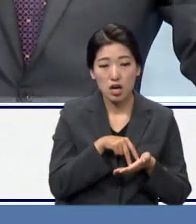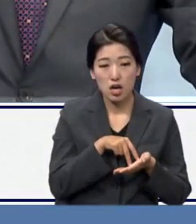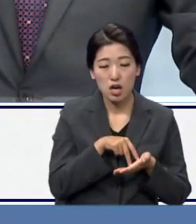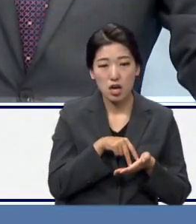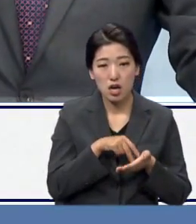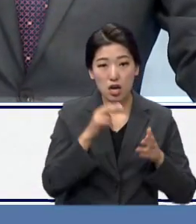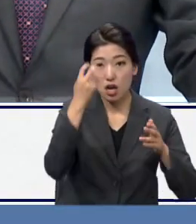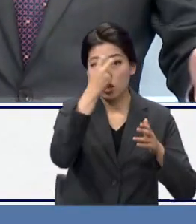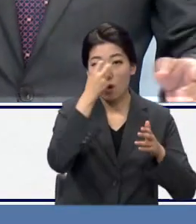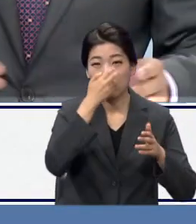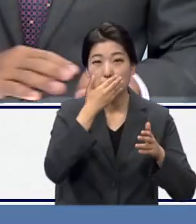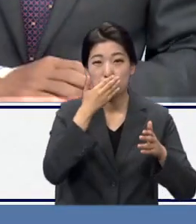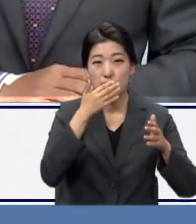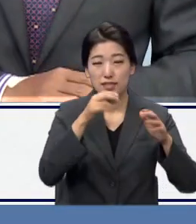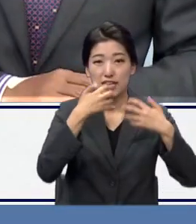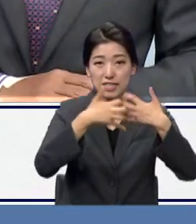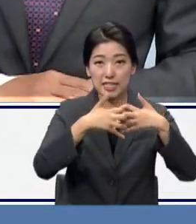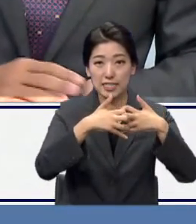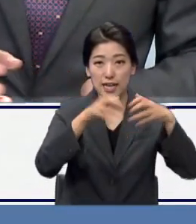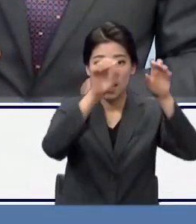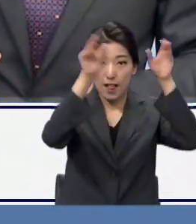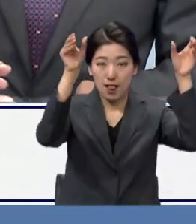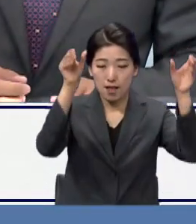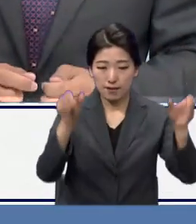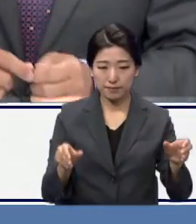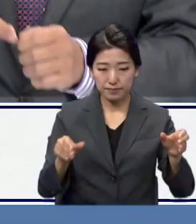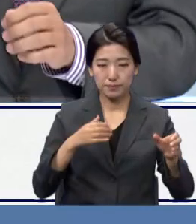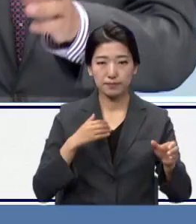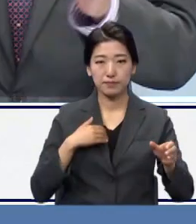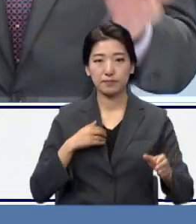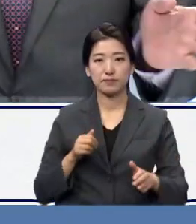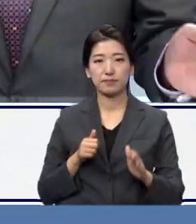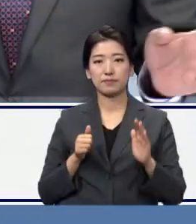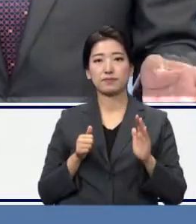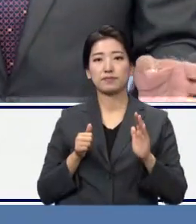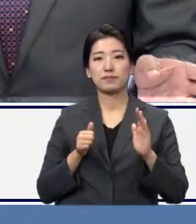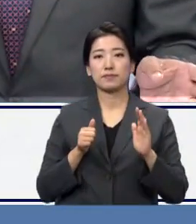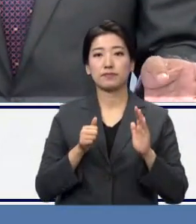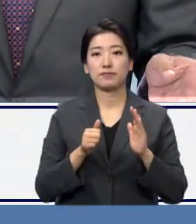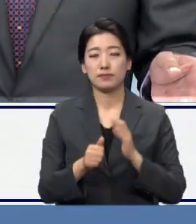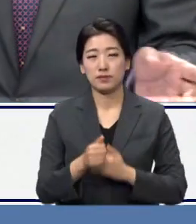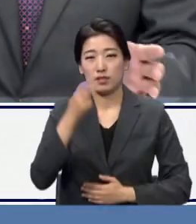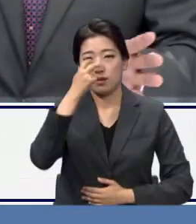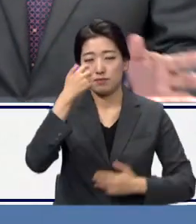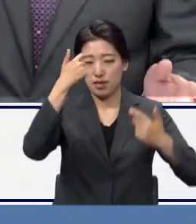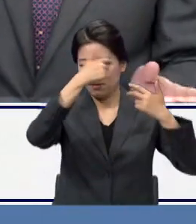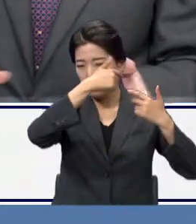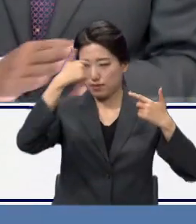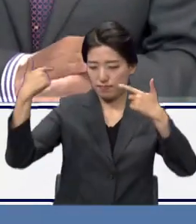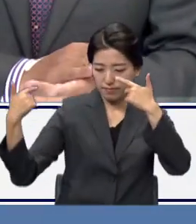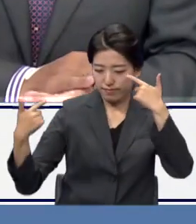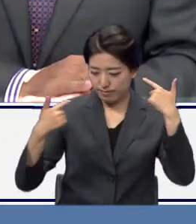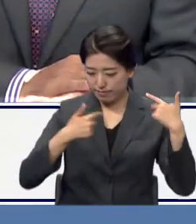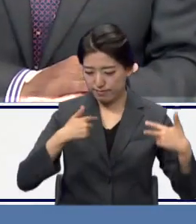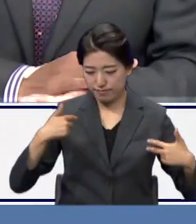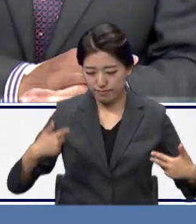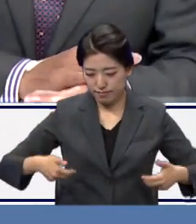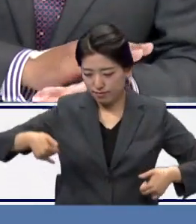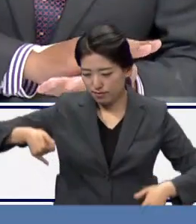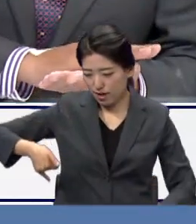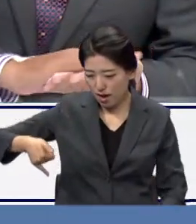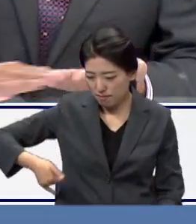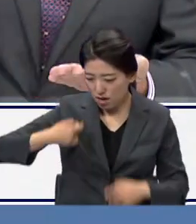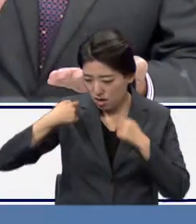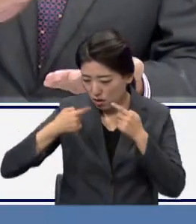전부 다 설치한 다음에 거기에서 나올 때 이미 사람을 다 검색하고 주변에 가방 그다 심지어